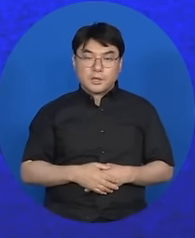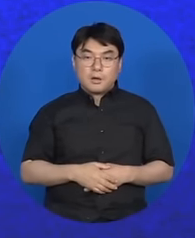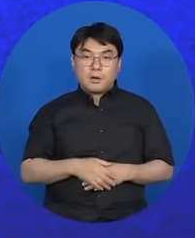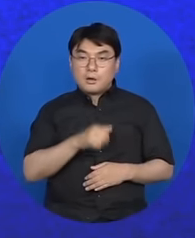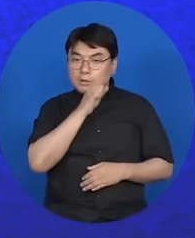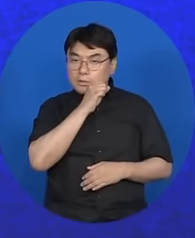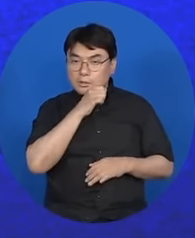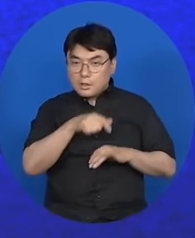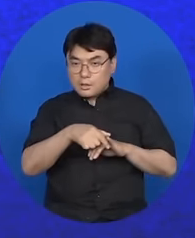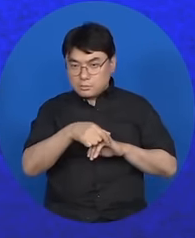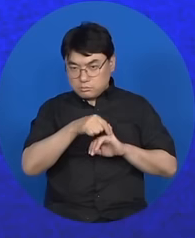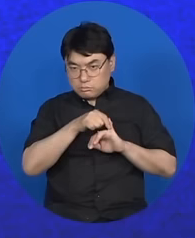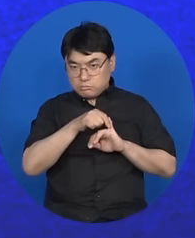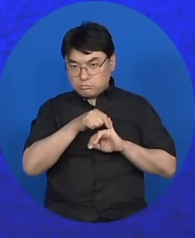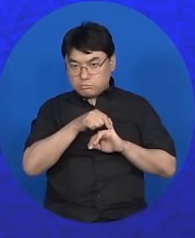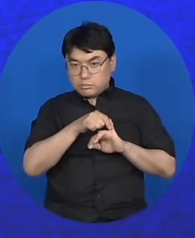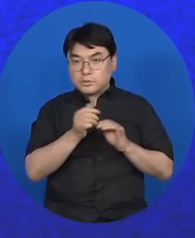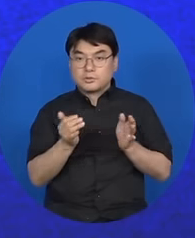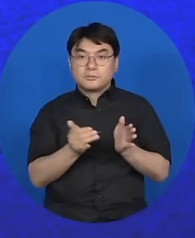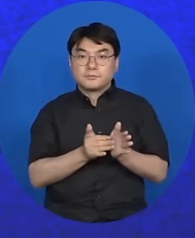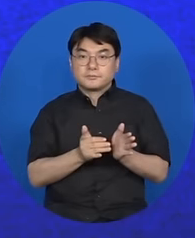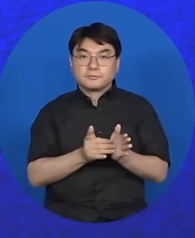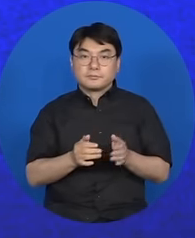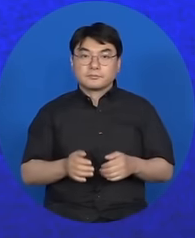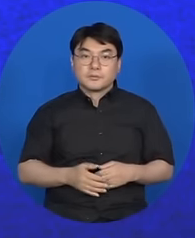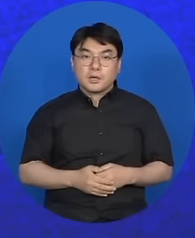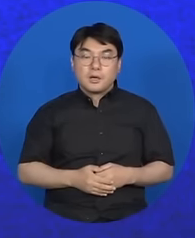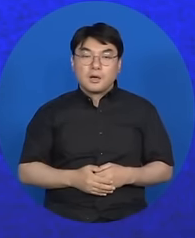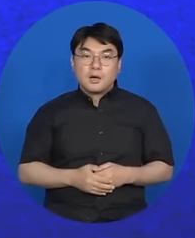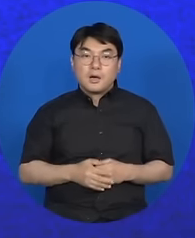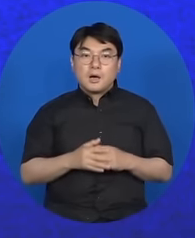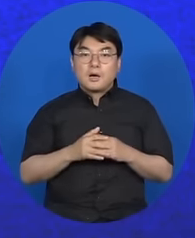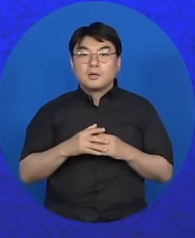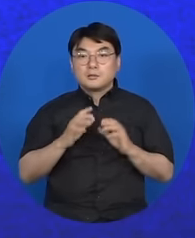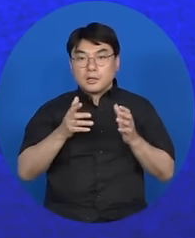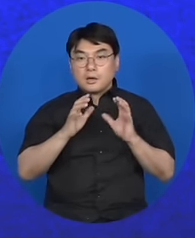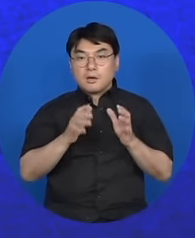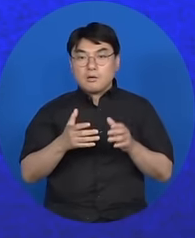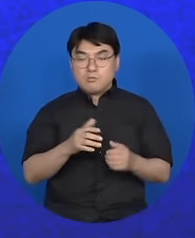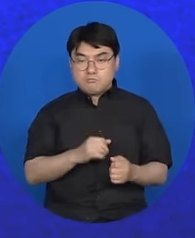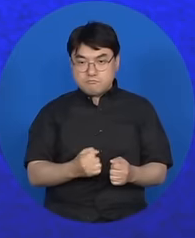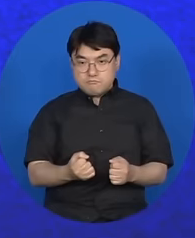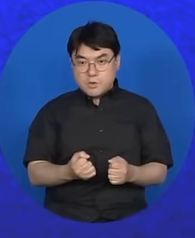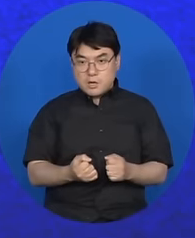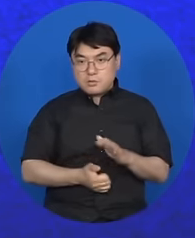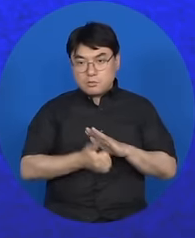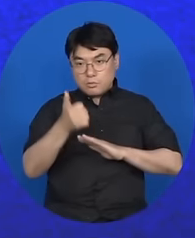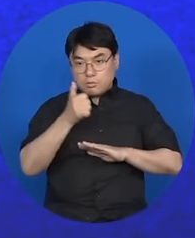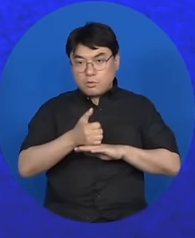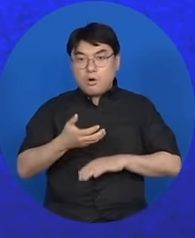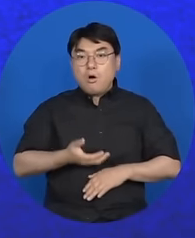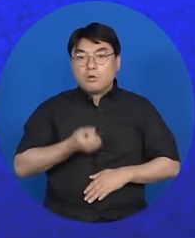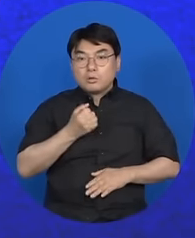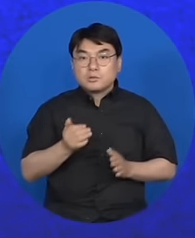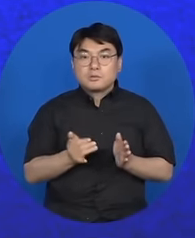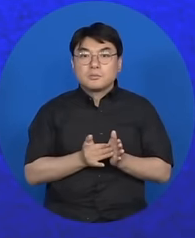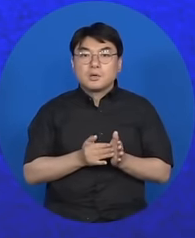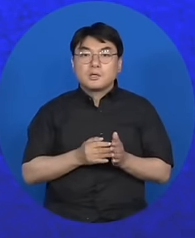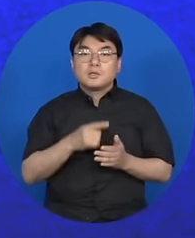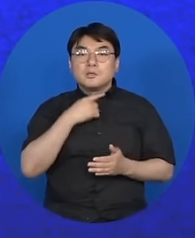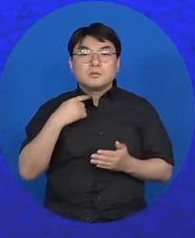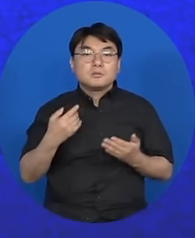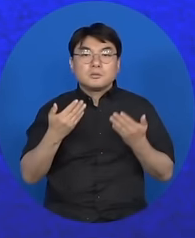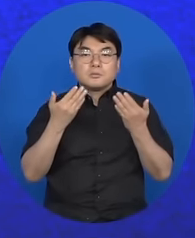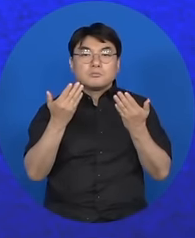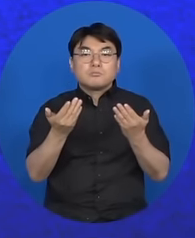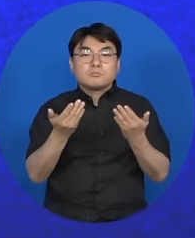넷이었다는 데에 바로 단서가 있습니다. 한 나라에 거의 정상이 있었고 권력과 성공을 얻었지만 대단한 희생을 치러야 했습니다.